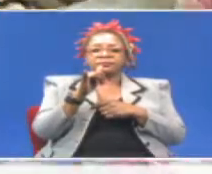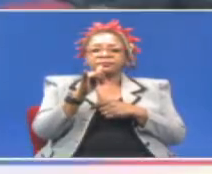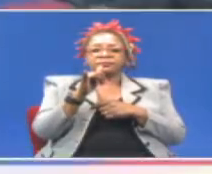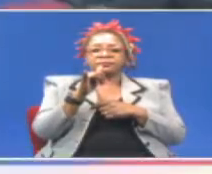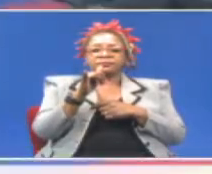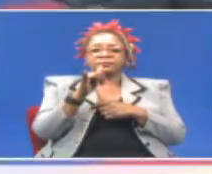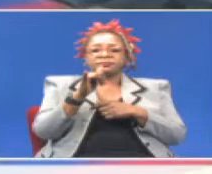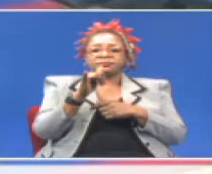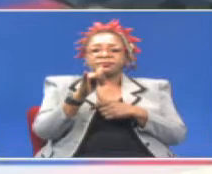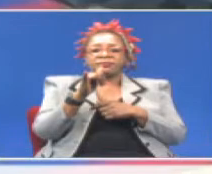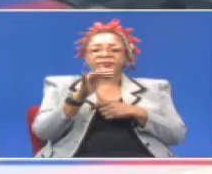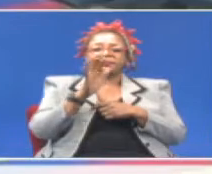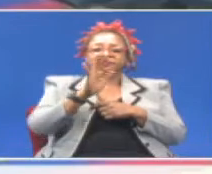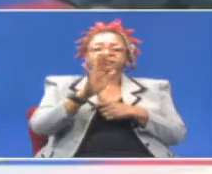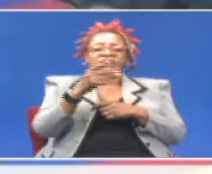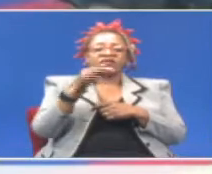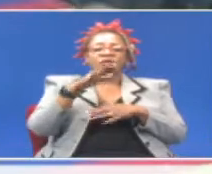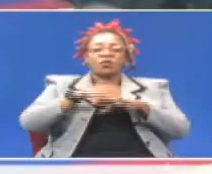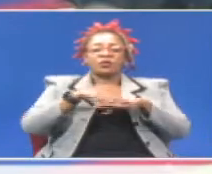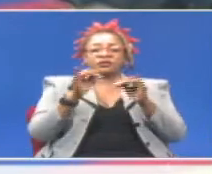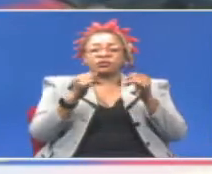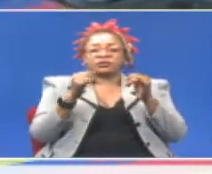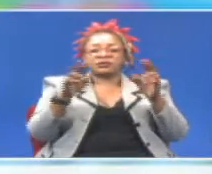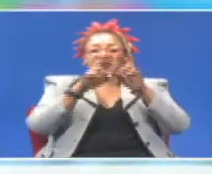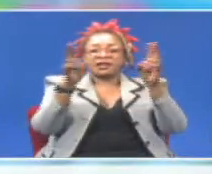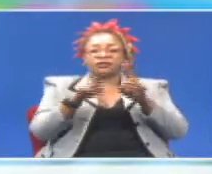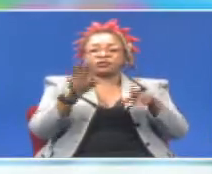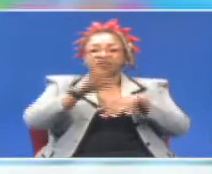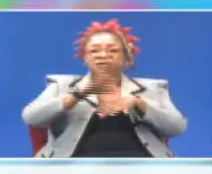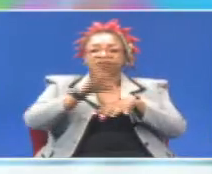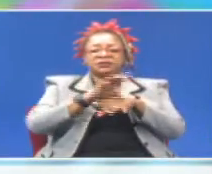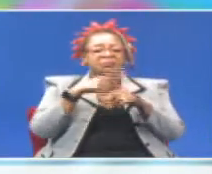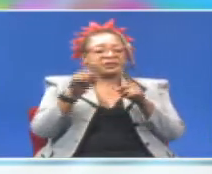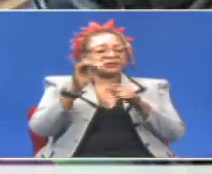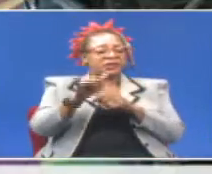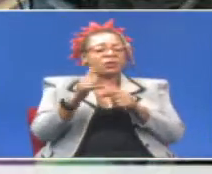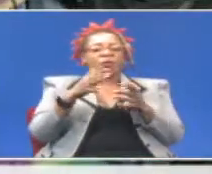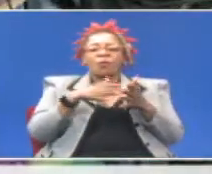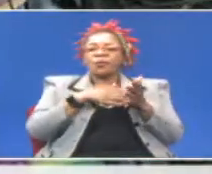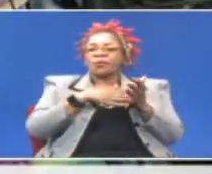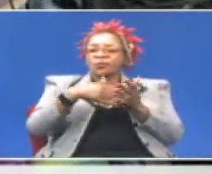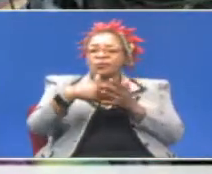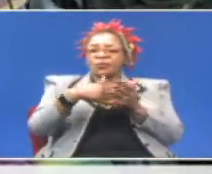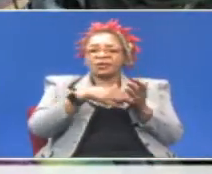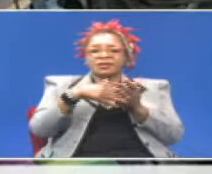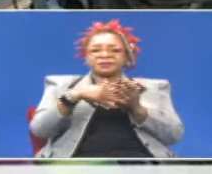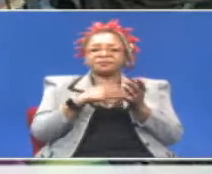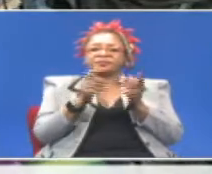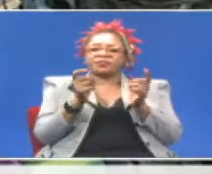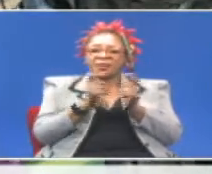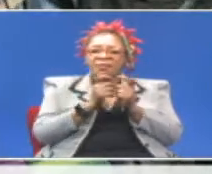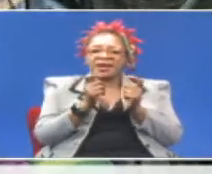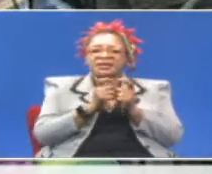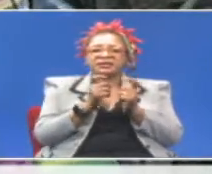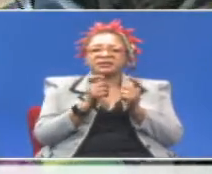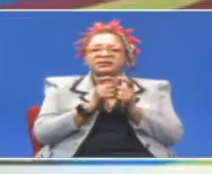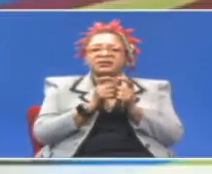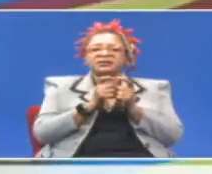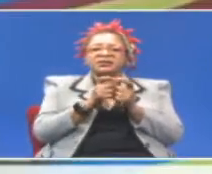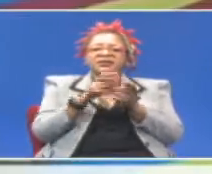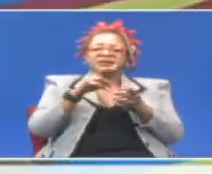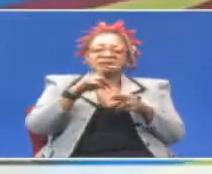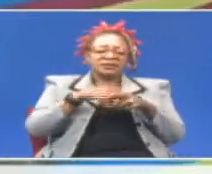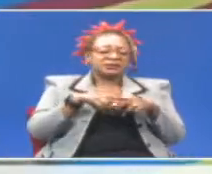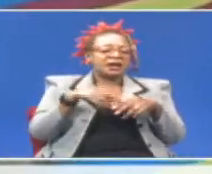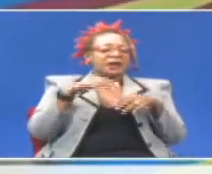ni waumini wa dhehebu la Good News International, kilio chao hafifu kikiwa ishara ya maumivu ya kukaa usiku na mchana bila